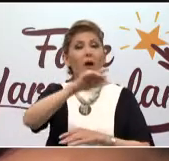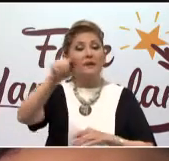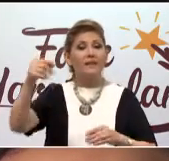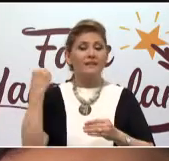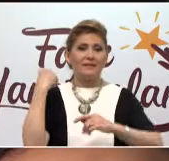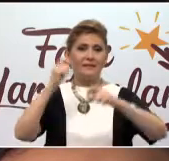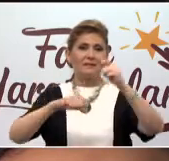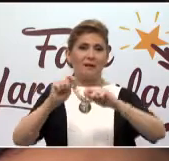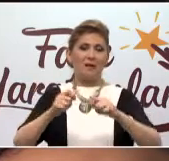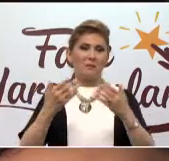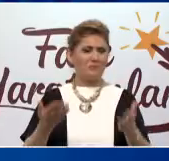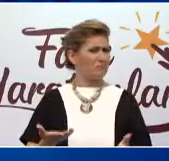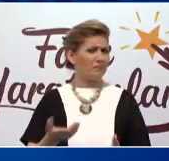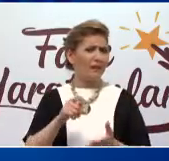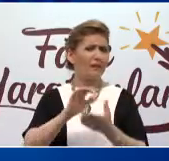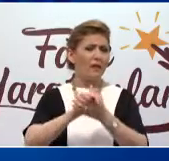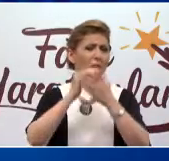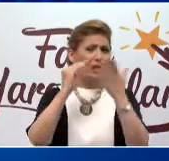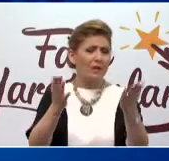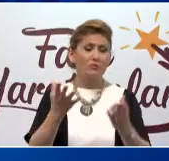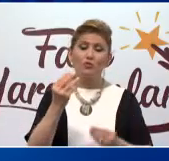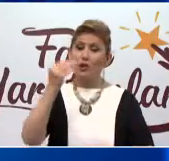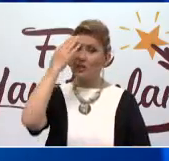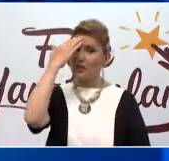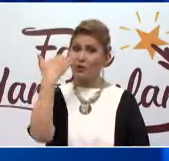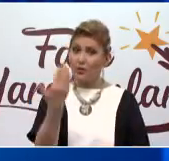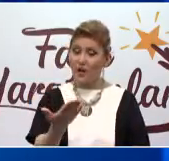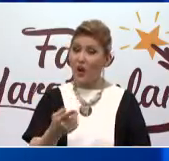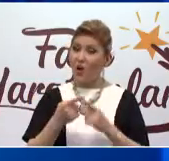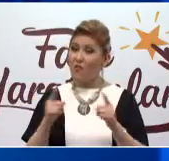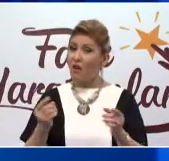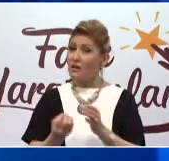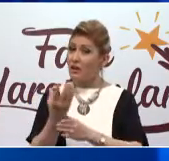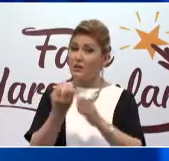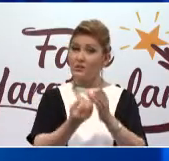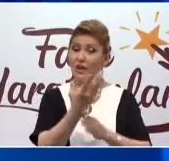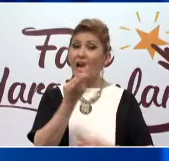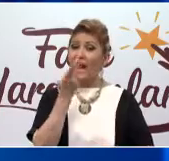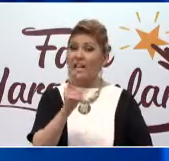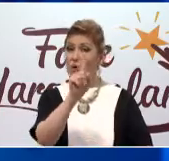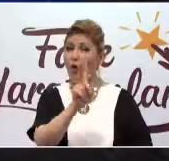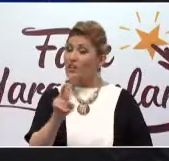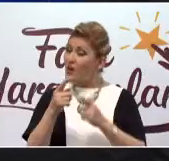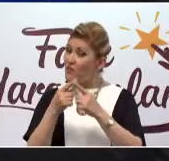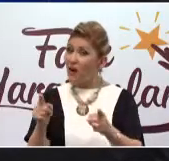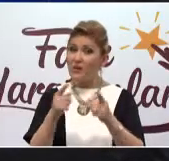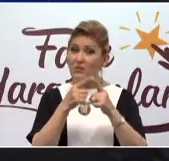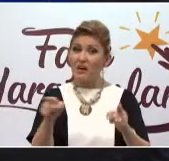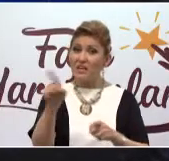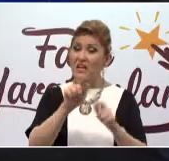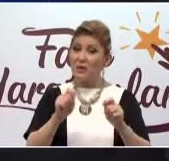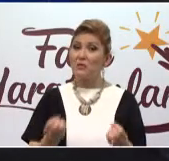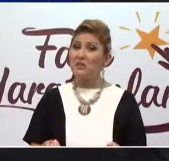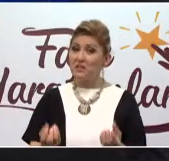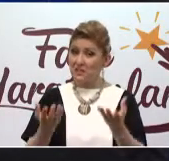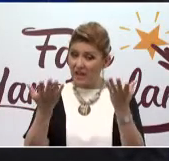inşa ettik. Vallahi tebrik ederim. Çok teşekkür ederim. Sevgili ben Fark Yaratanlarımız, 2017'nin Fark Yaratanlarını sevgili seyirciler